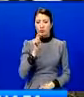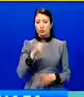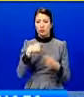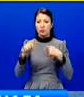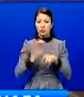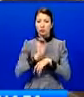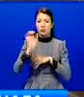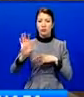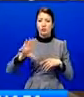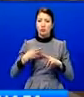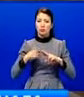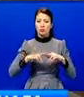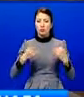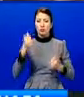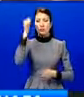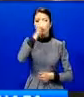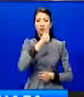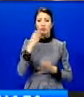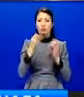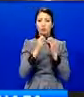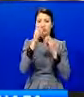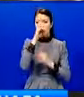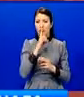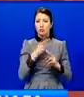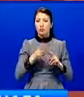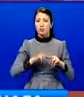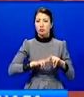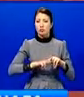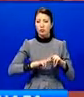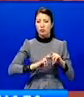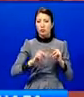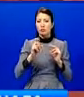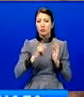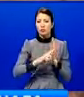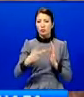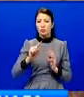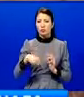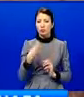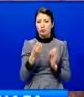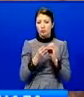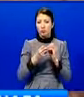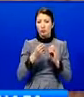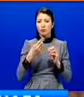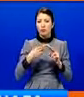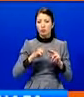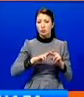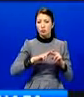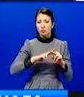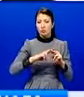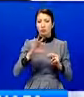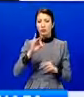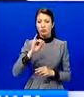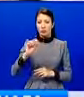экспорттады. Сөйтіп биылғы жылдың 10 айында 173,2 мыңнан тонна ет өндірді. Бұл тұста Иран Ислам Республикасына жүгері